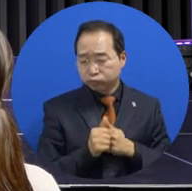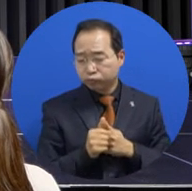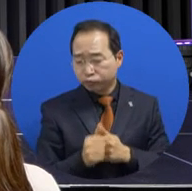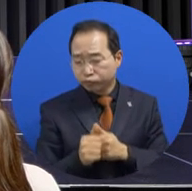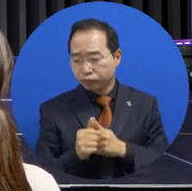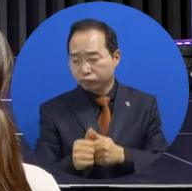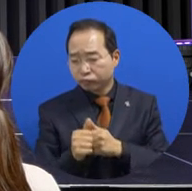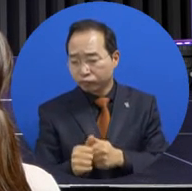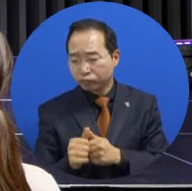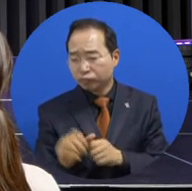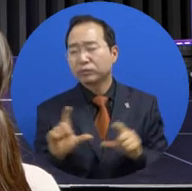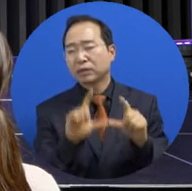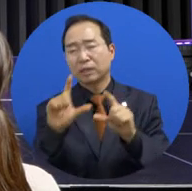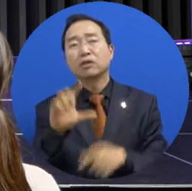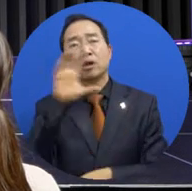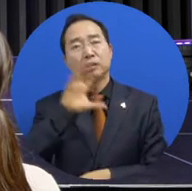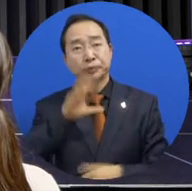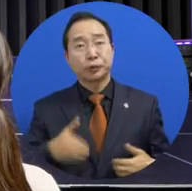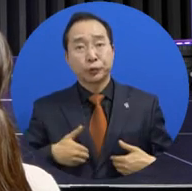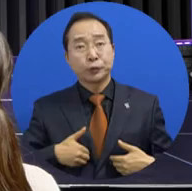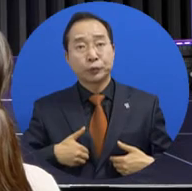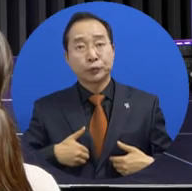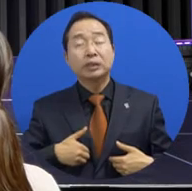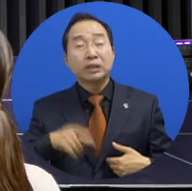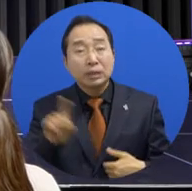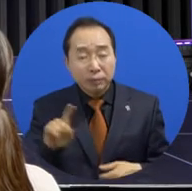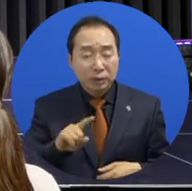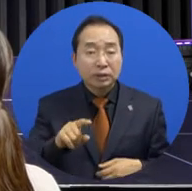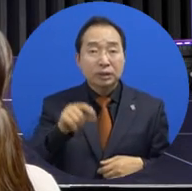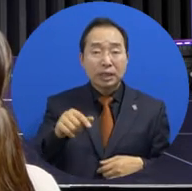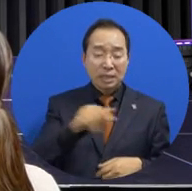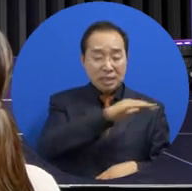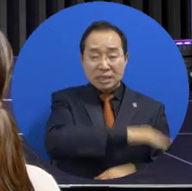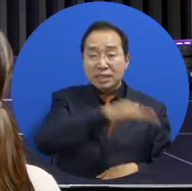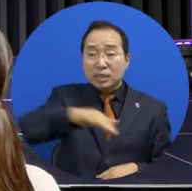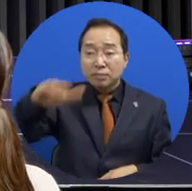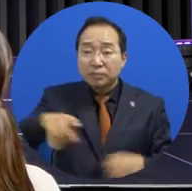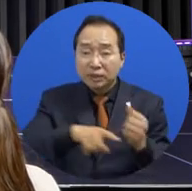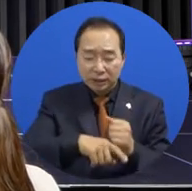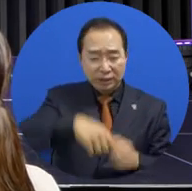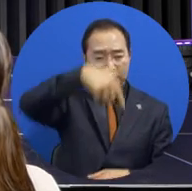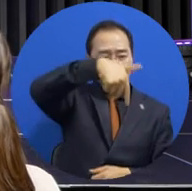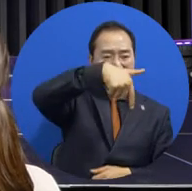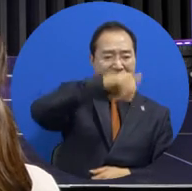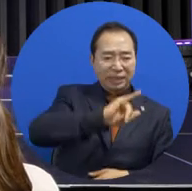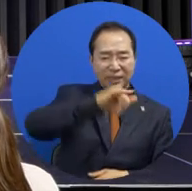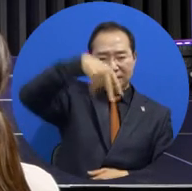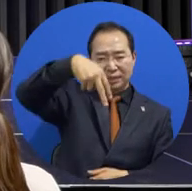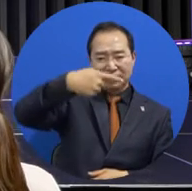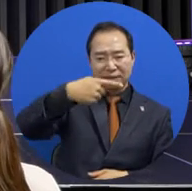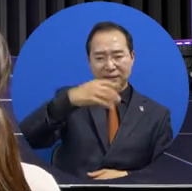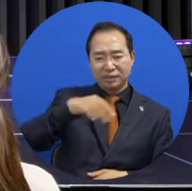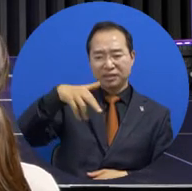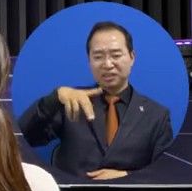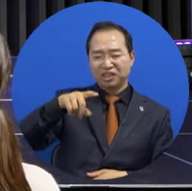리듬을 훈련해야 되는데, 그 리듬이 바로 기승전결이라고 우리가 너무너무 쉽게 알고 있는 그 내용입니다.